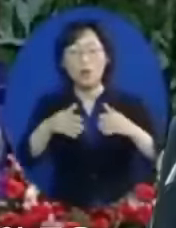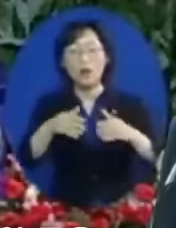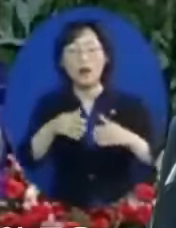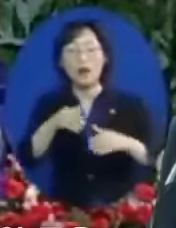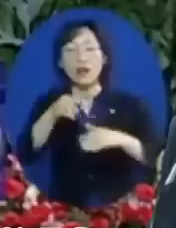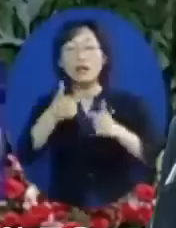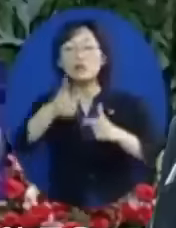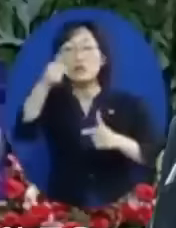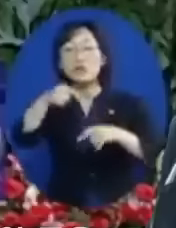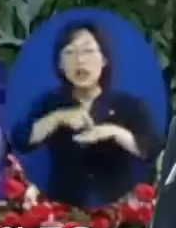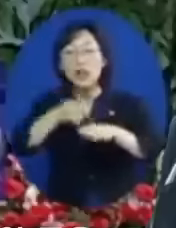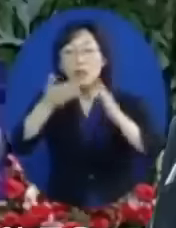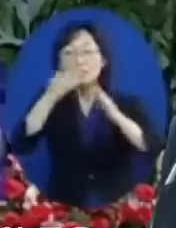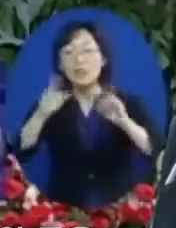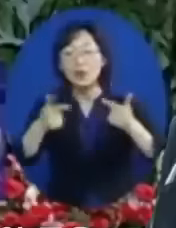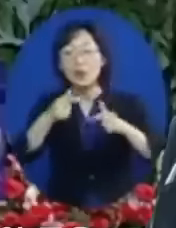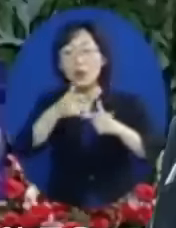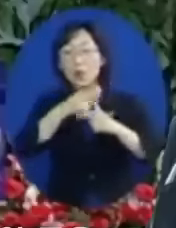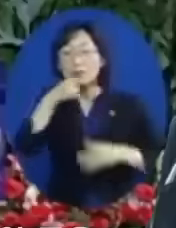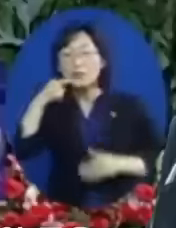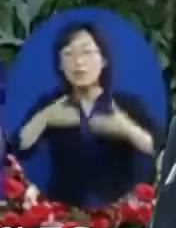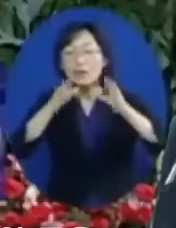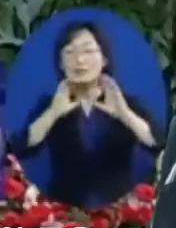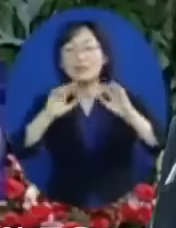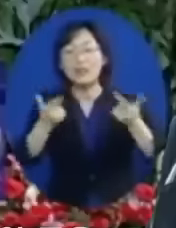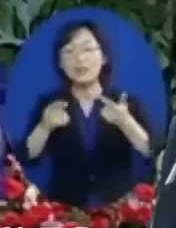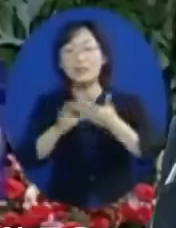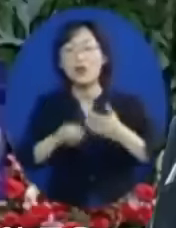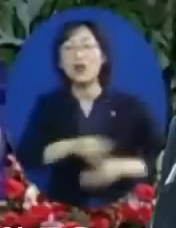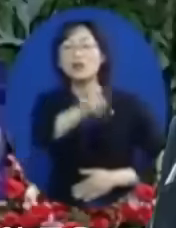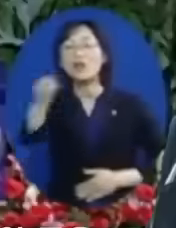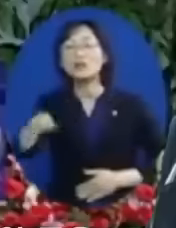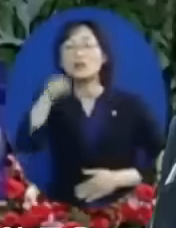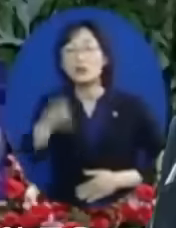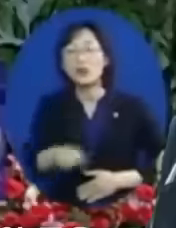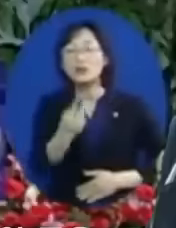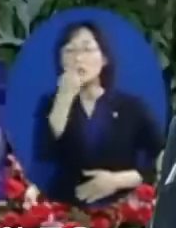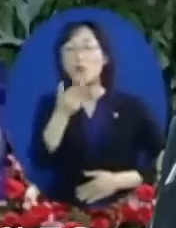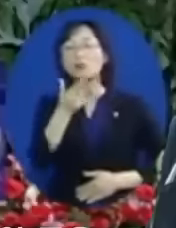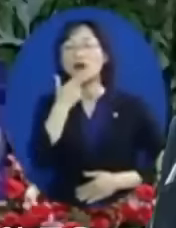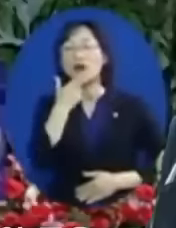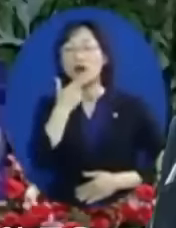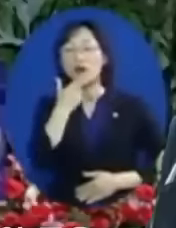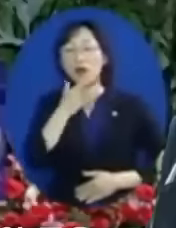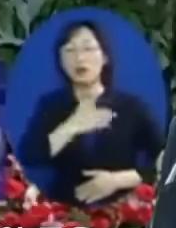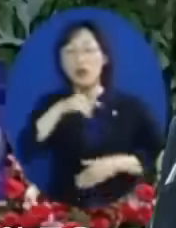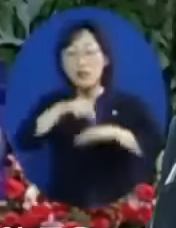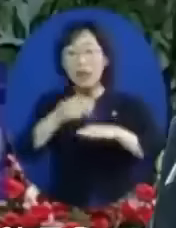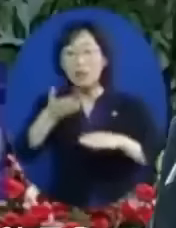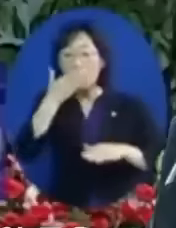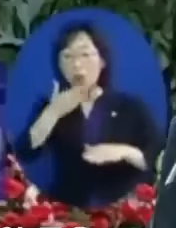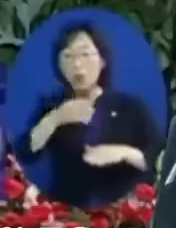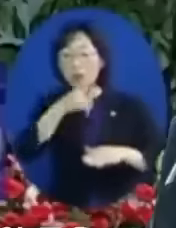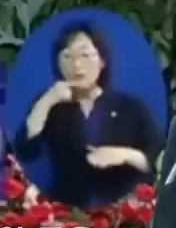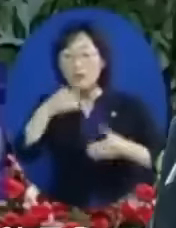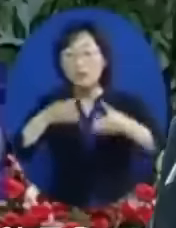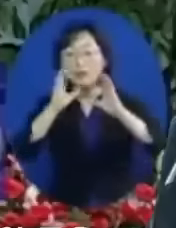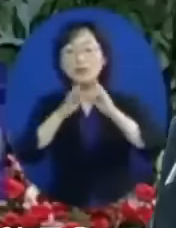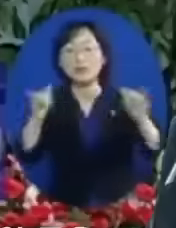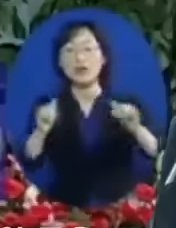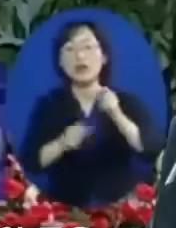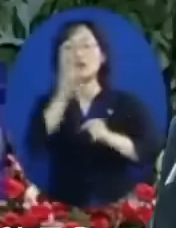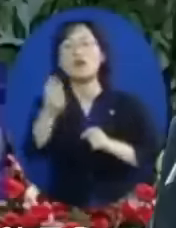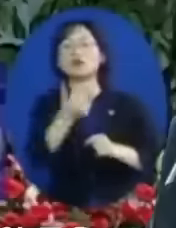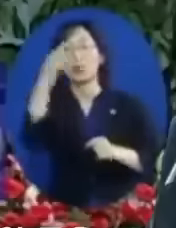살을 먹지 아니하고 인자의 피를 마시지 아니하면 너희 속에 생명이 없느니라. 내 살을 먹고 내 피를 마시는 자는